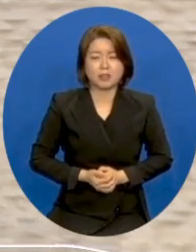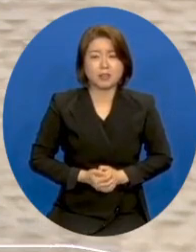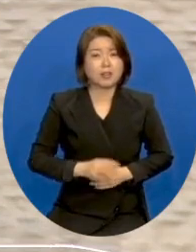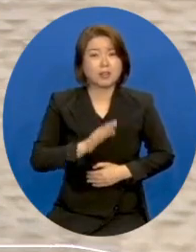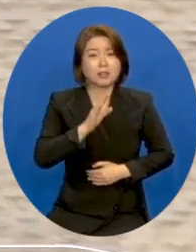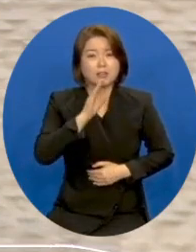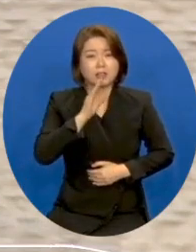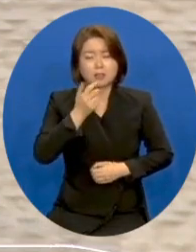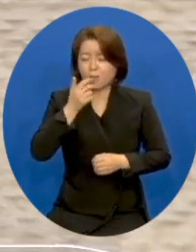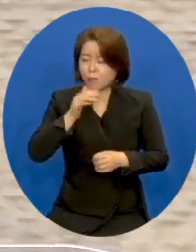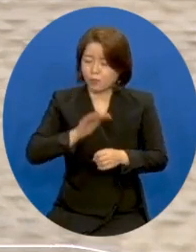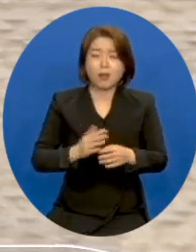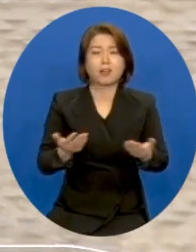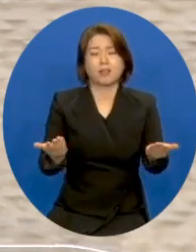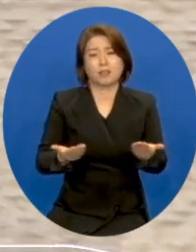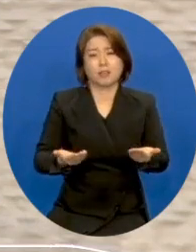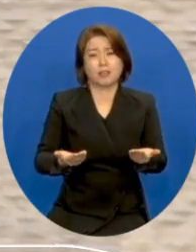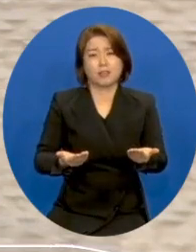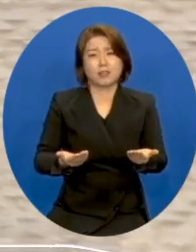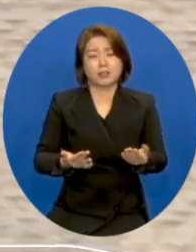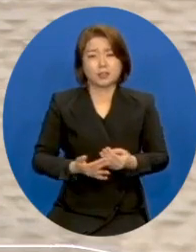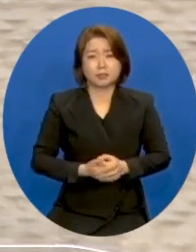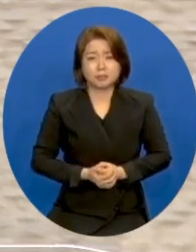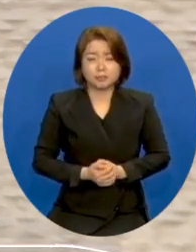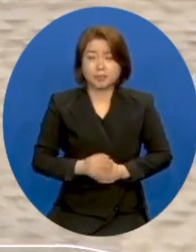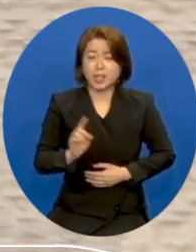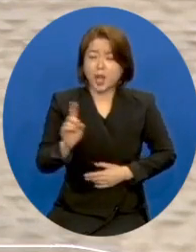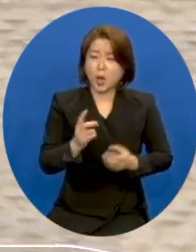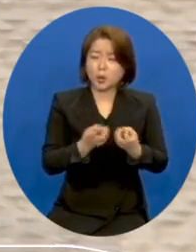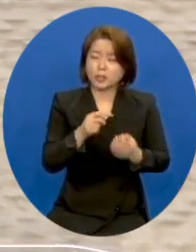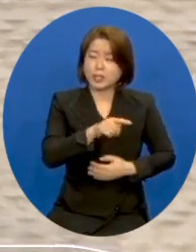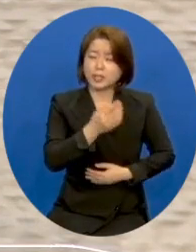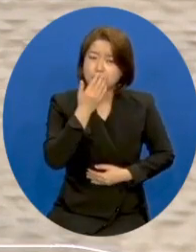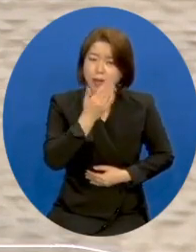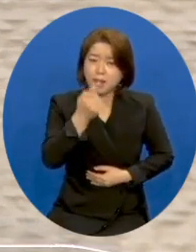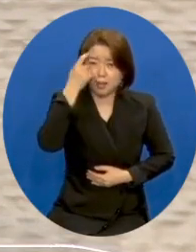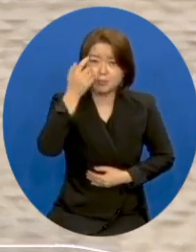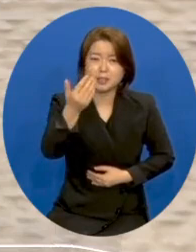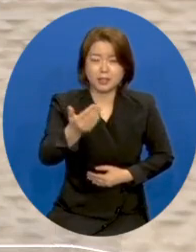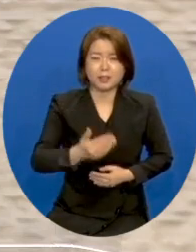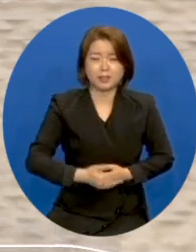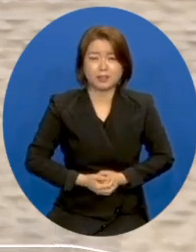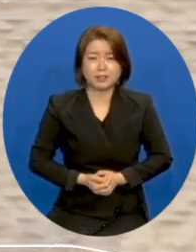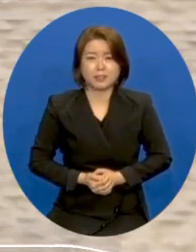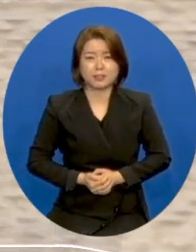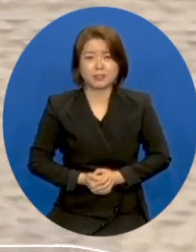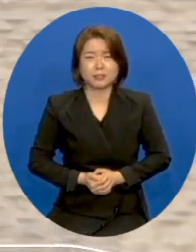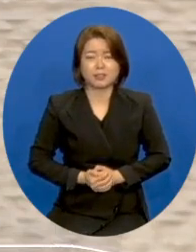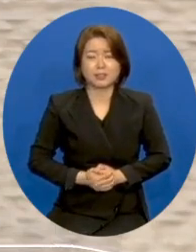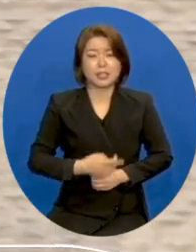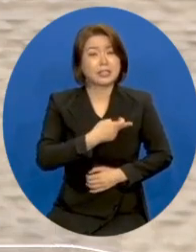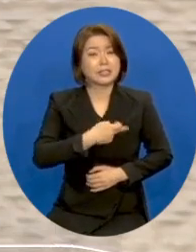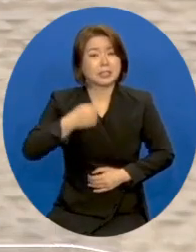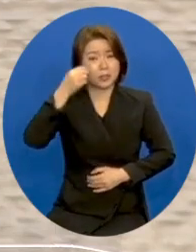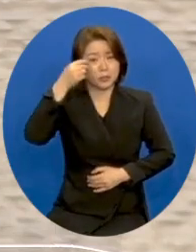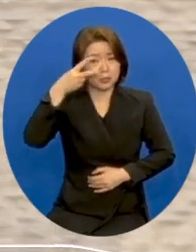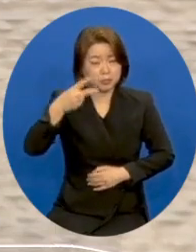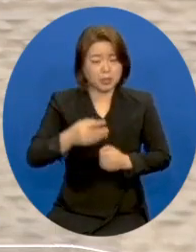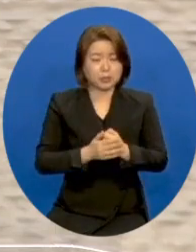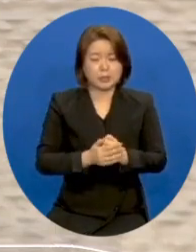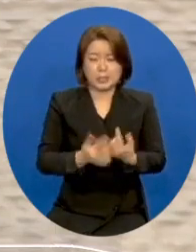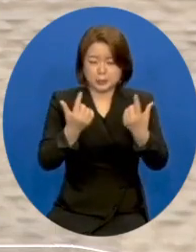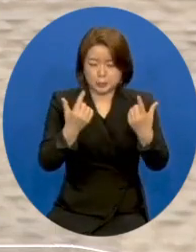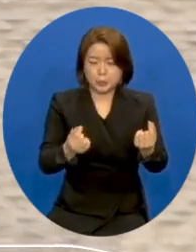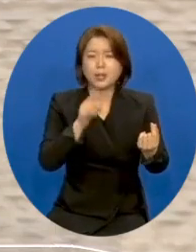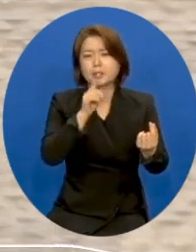정말 기가 막힌 일이죠. 어떻게 이것이 가능한 일입니까? 사도 바울은 똑같은 이야기를